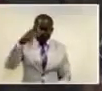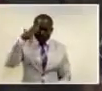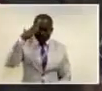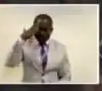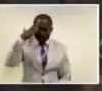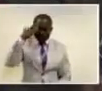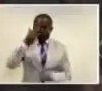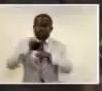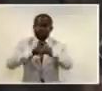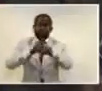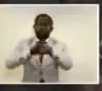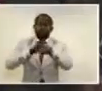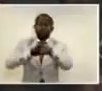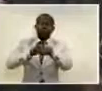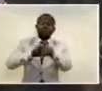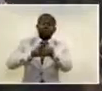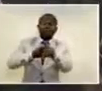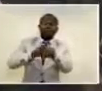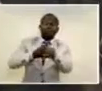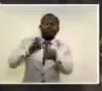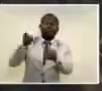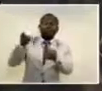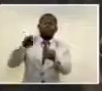Ni Musanze.